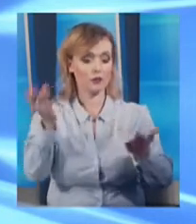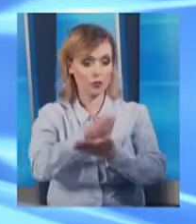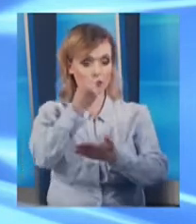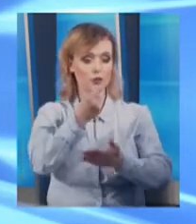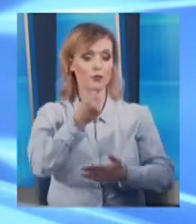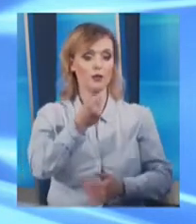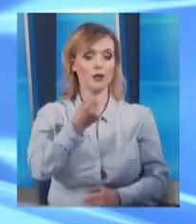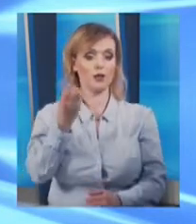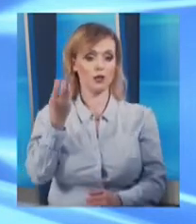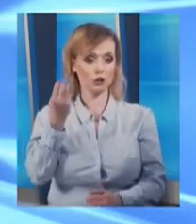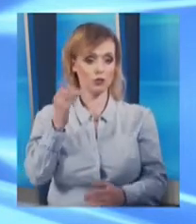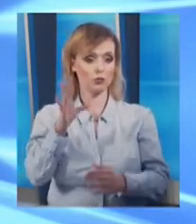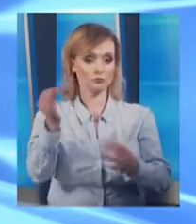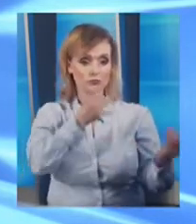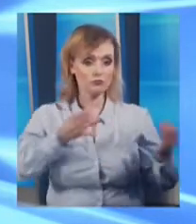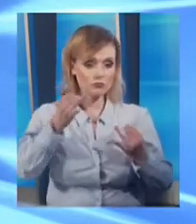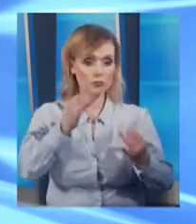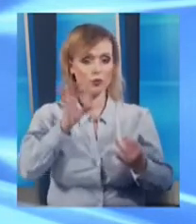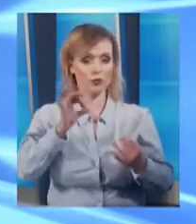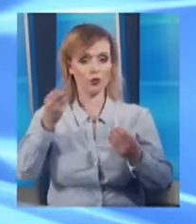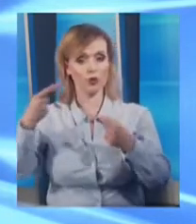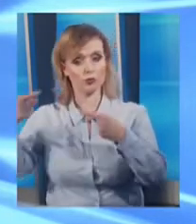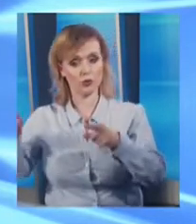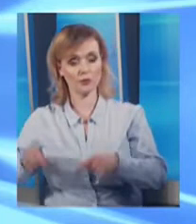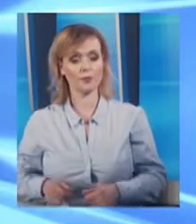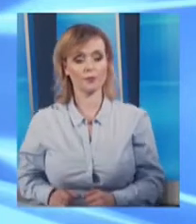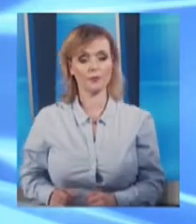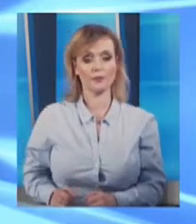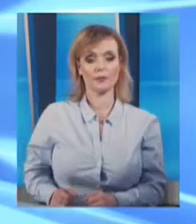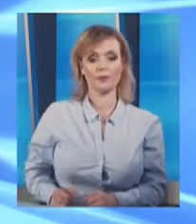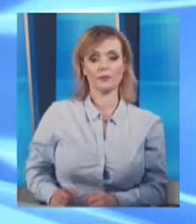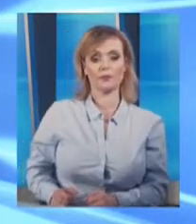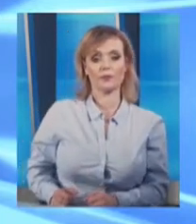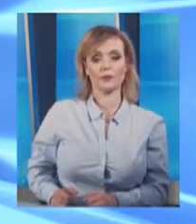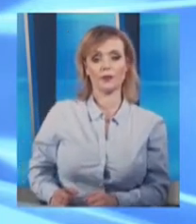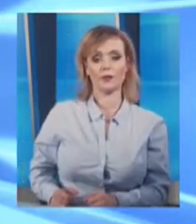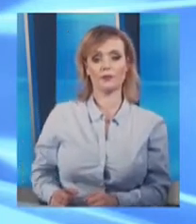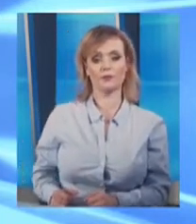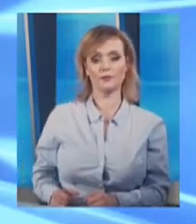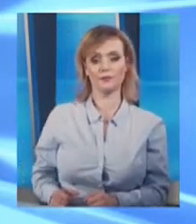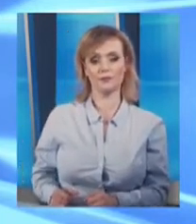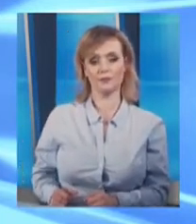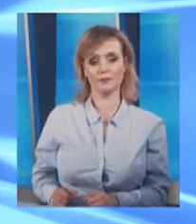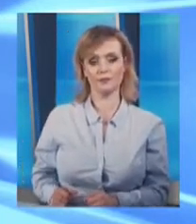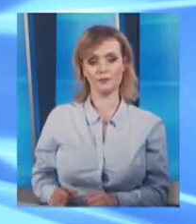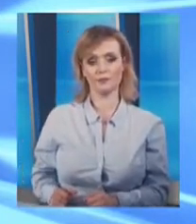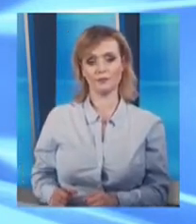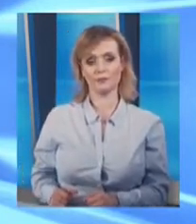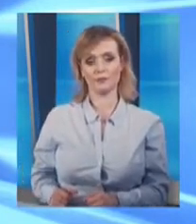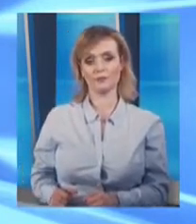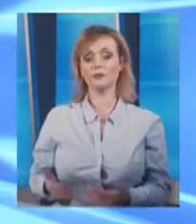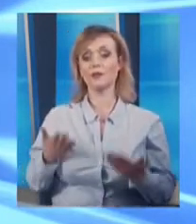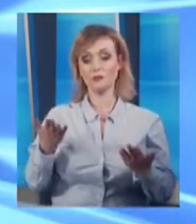să mai vorbim și despre altele. Așadar, mergem la domnul Năstase, care a răspuns ultimul.